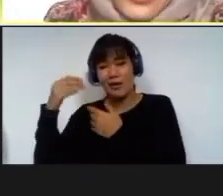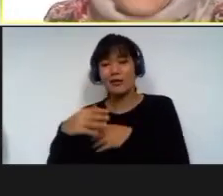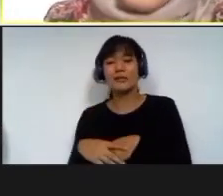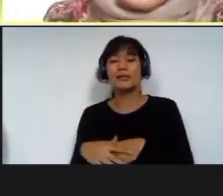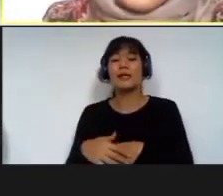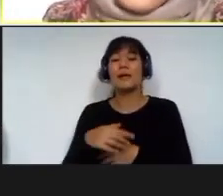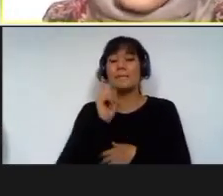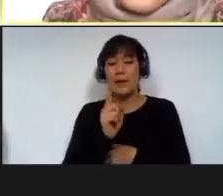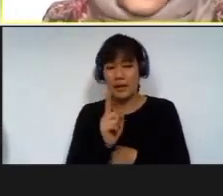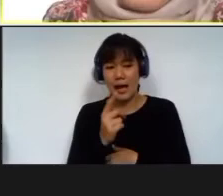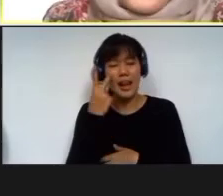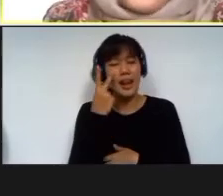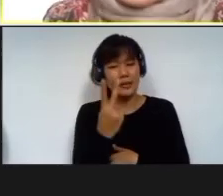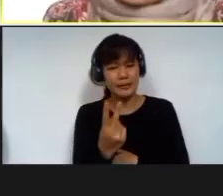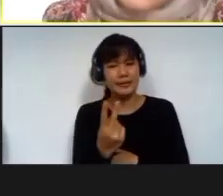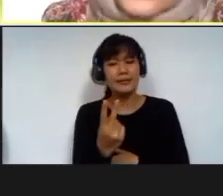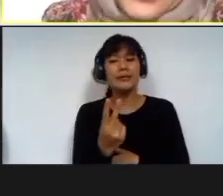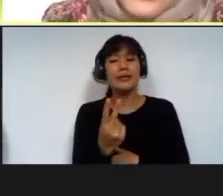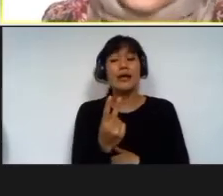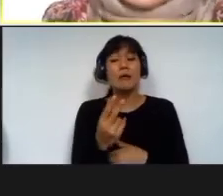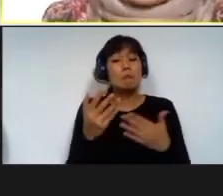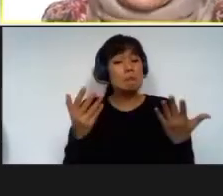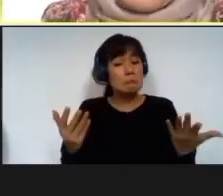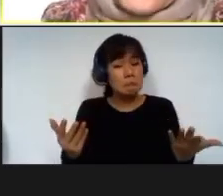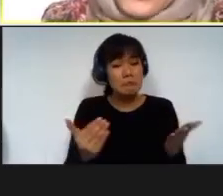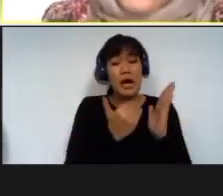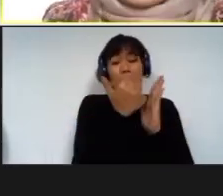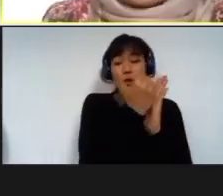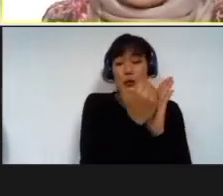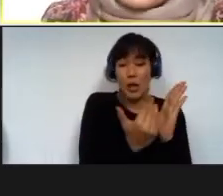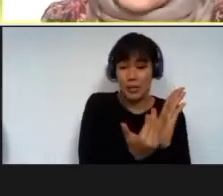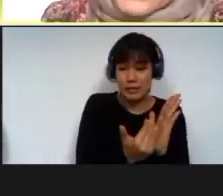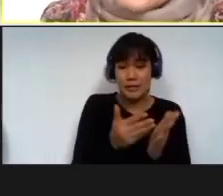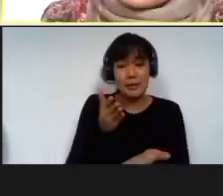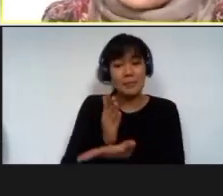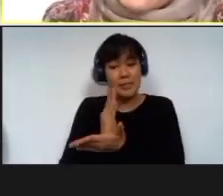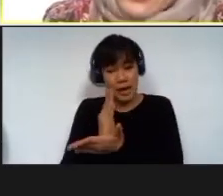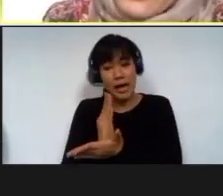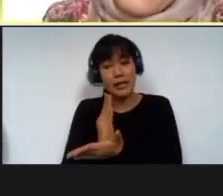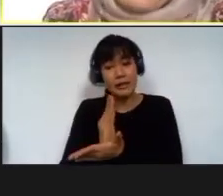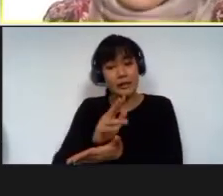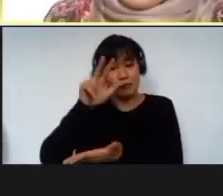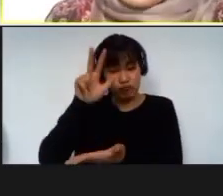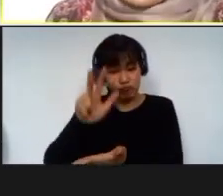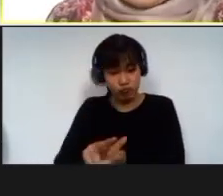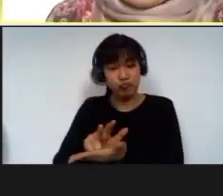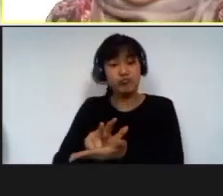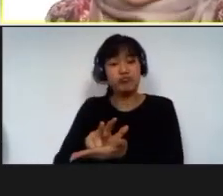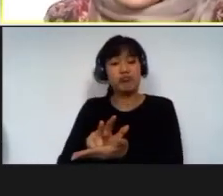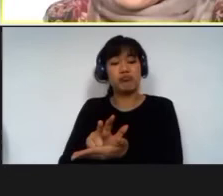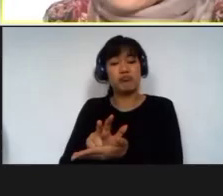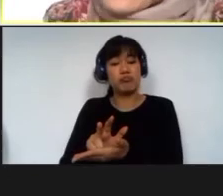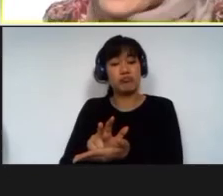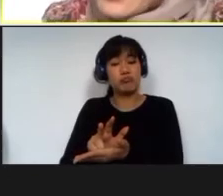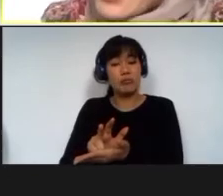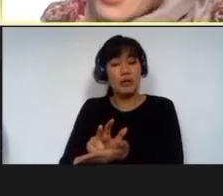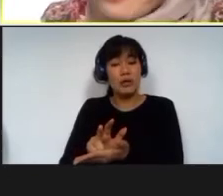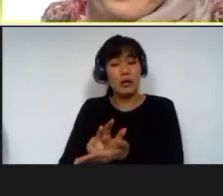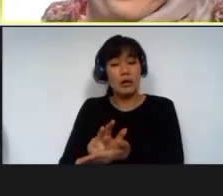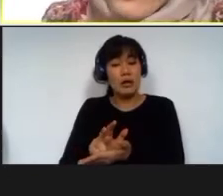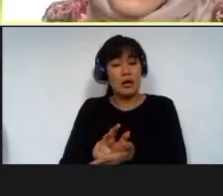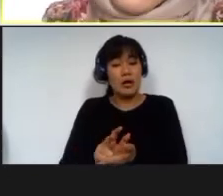bisa melihat apakah regulasi atau kebijakan di madrasah kita itu masih netral